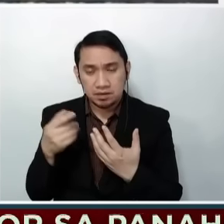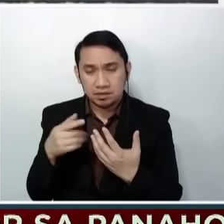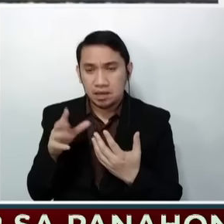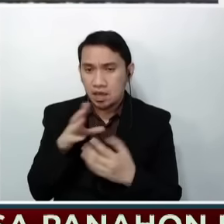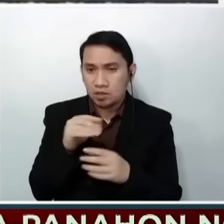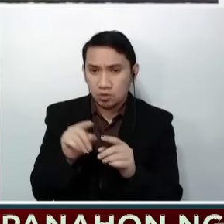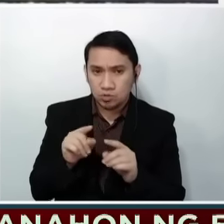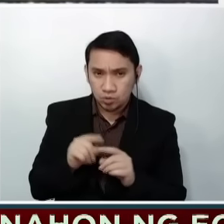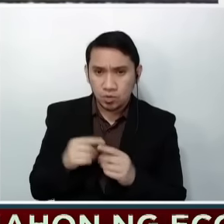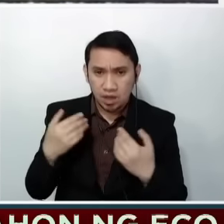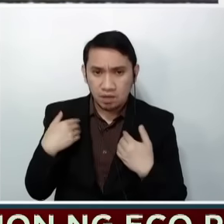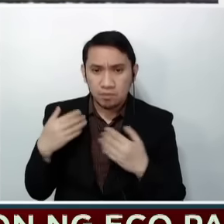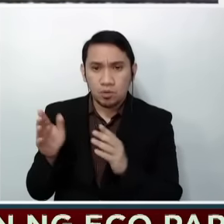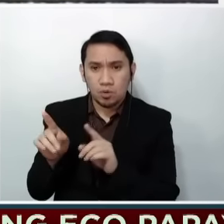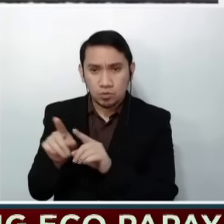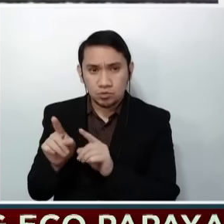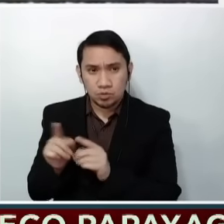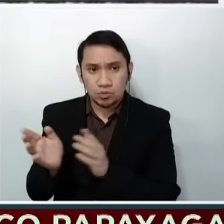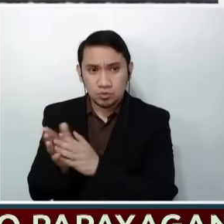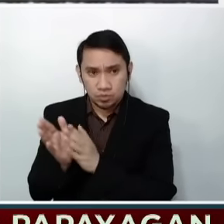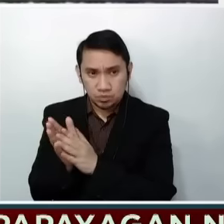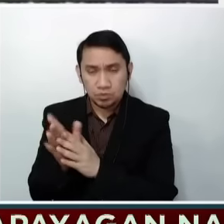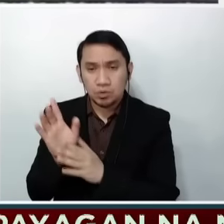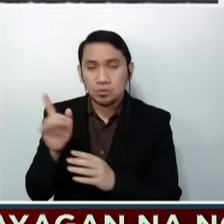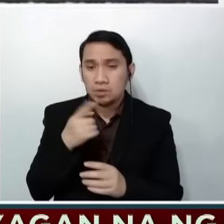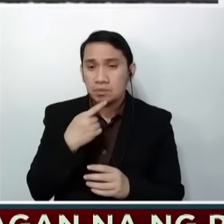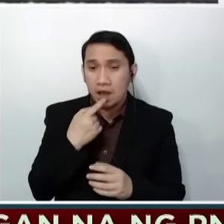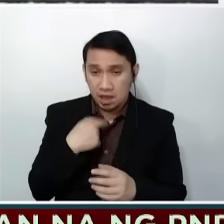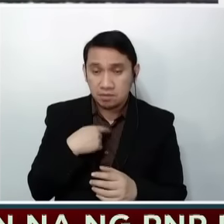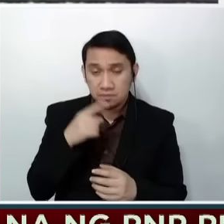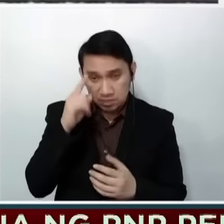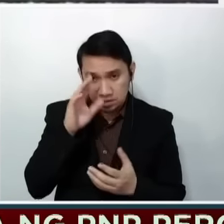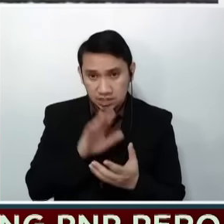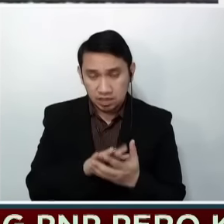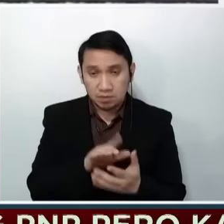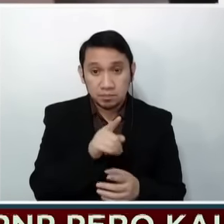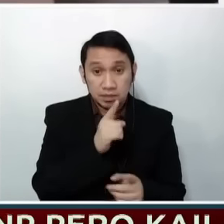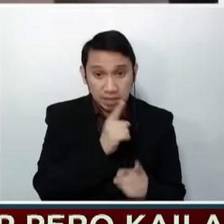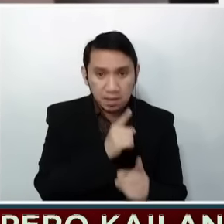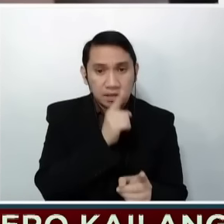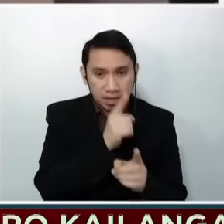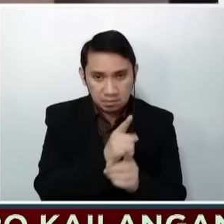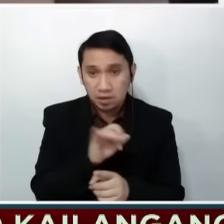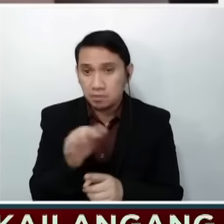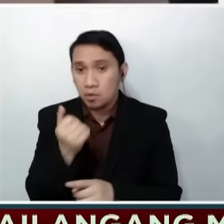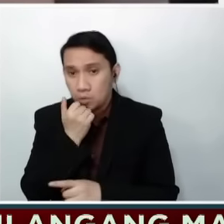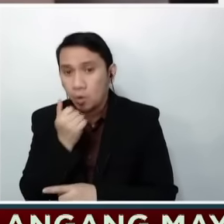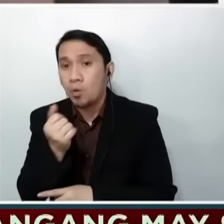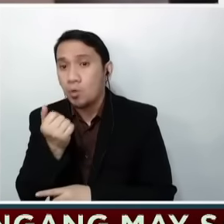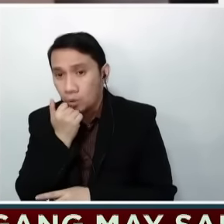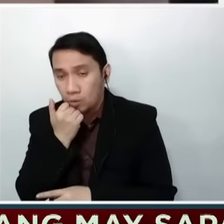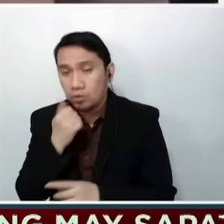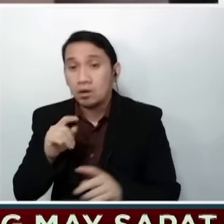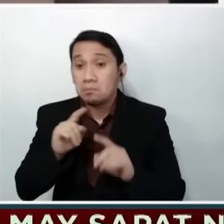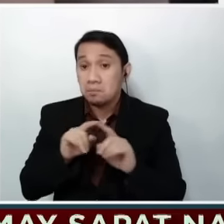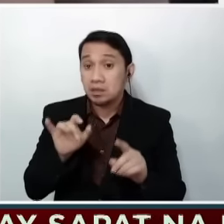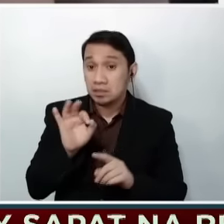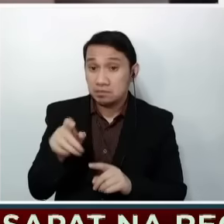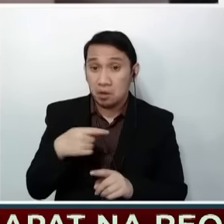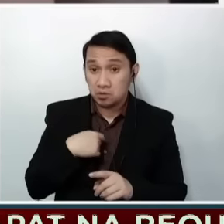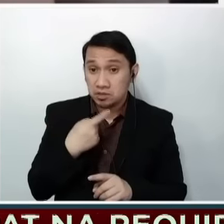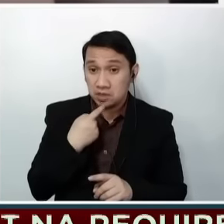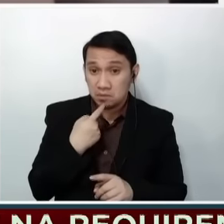personal credo: what is right must be kept right, what is wrong must be set right. So pagka sinabi mong doon ka lang sa tama